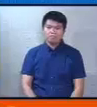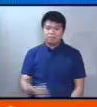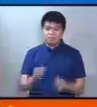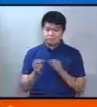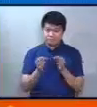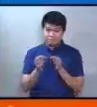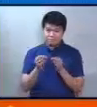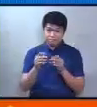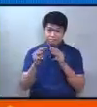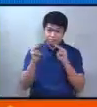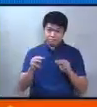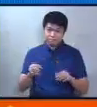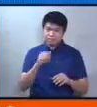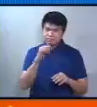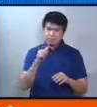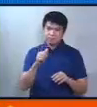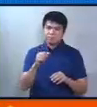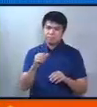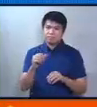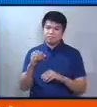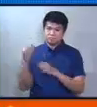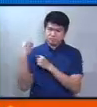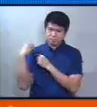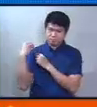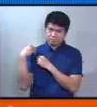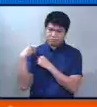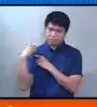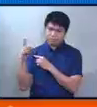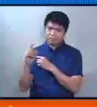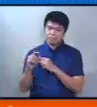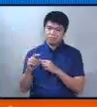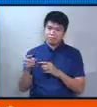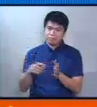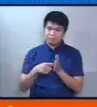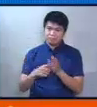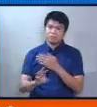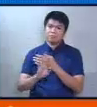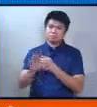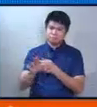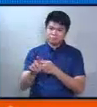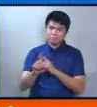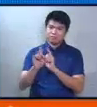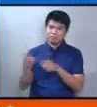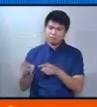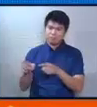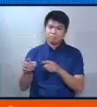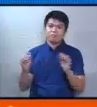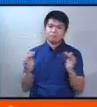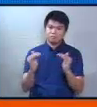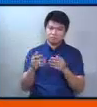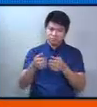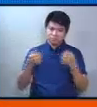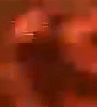Pinanaw naman ng Malacanang na hindi obligado si VP Lenny Robredo na dumalo sa lahat ng cabinet meeting bilang